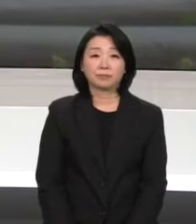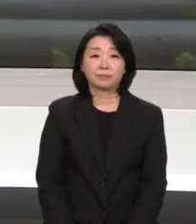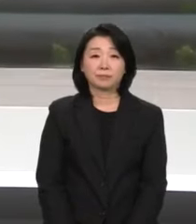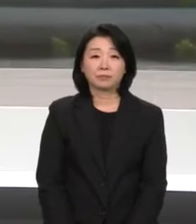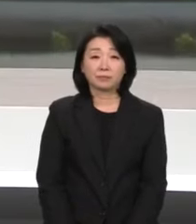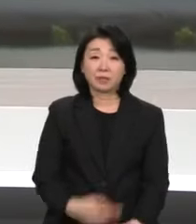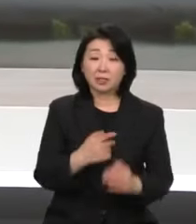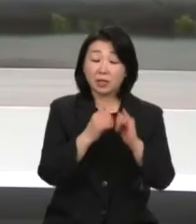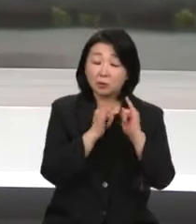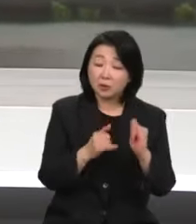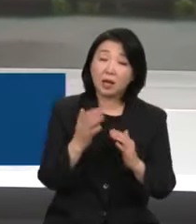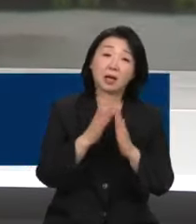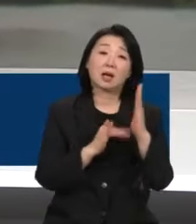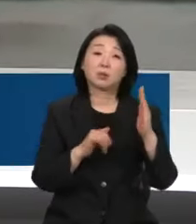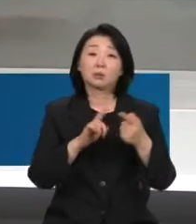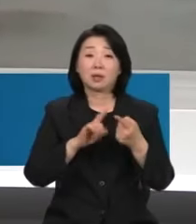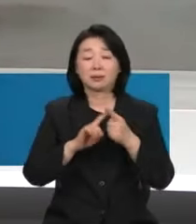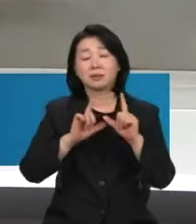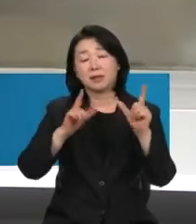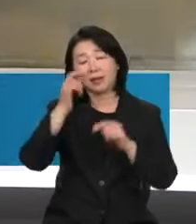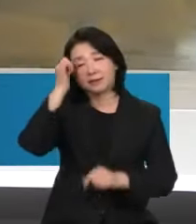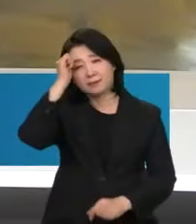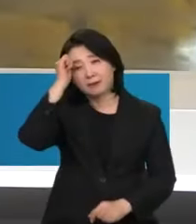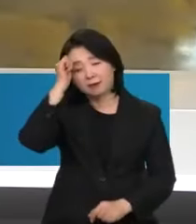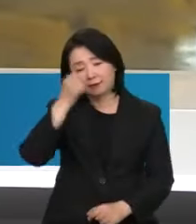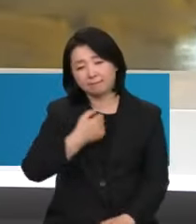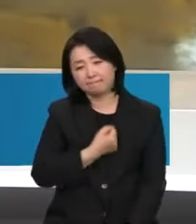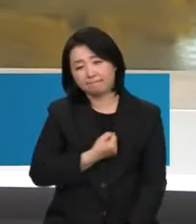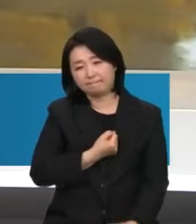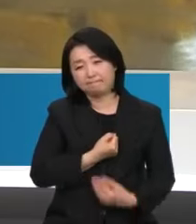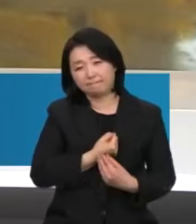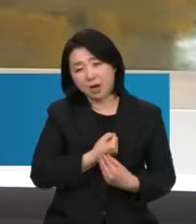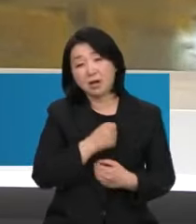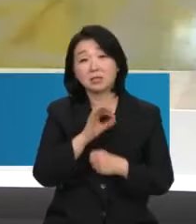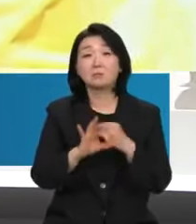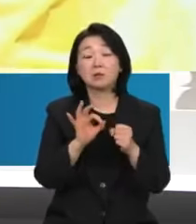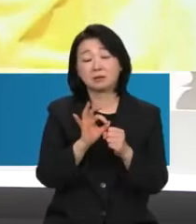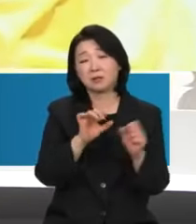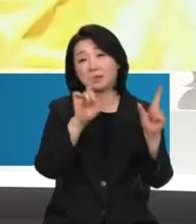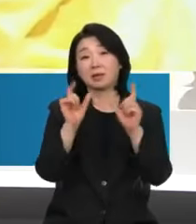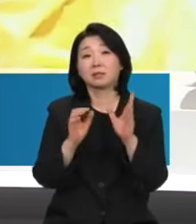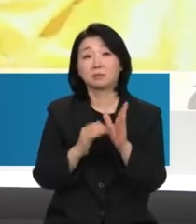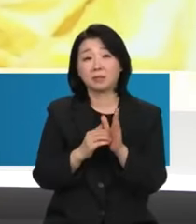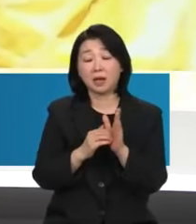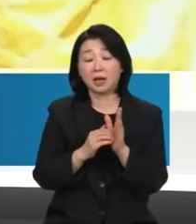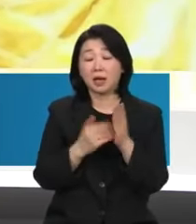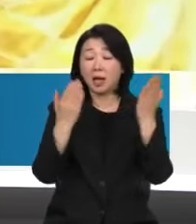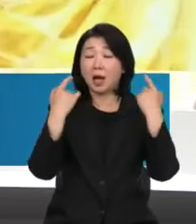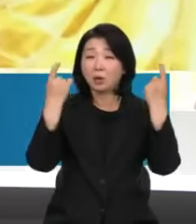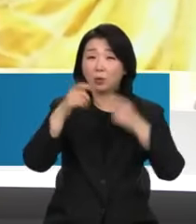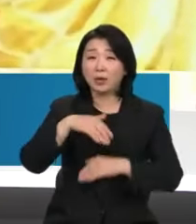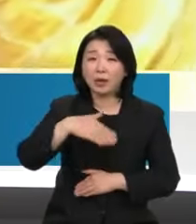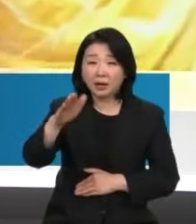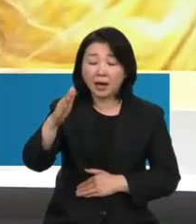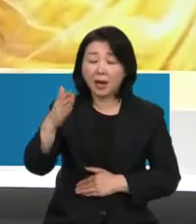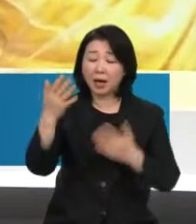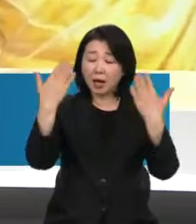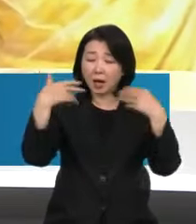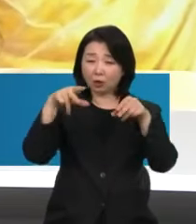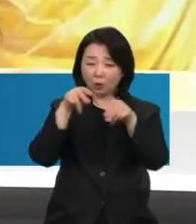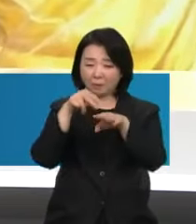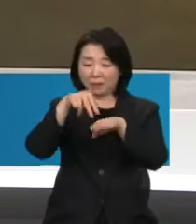네, 생존자들 또 가족들은 그날의 기억을 안고 10년을 보냈습니다. 수학여행 가는 딸을 학교 앞에 내려준 게 마지막이었던